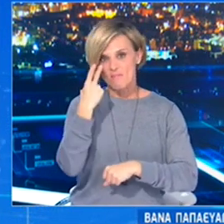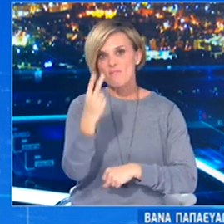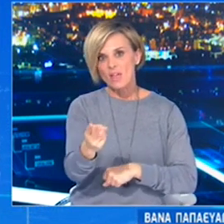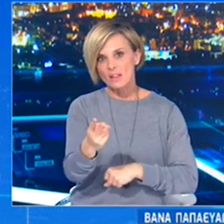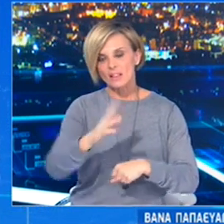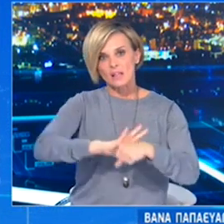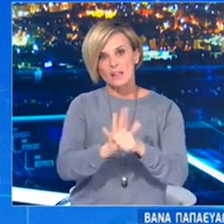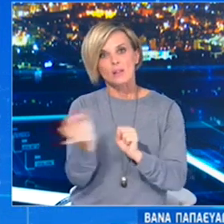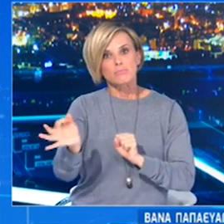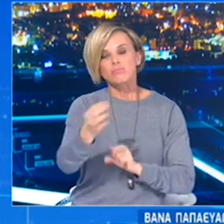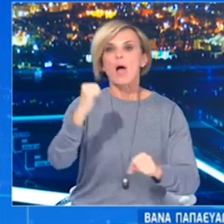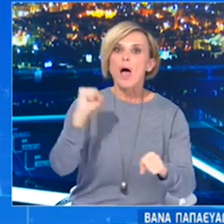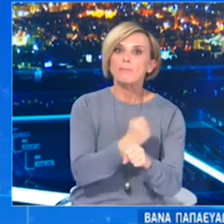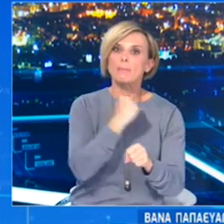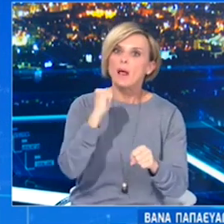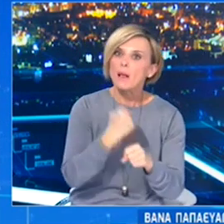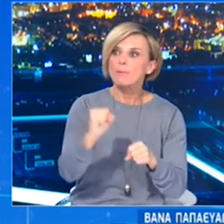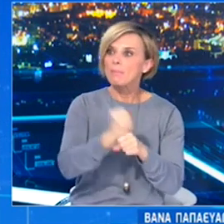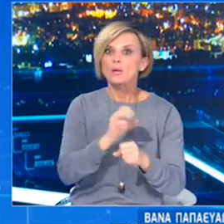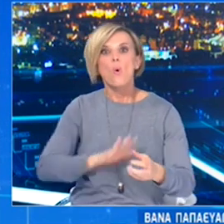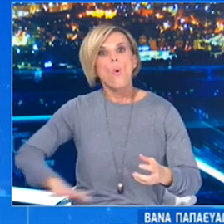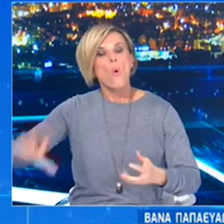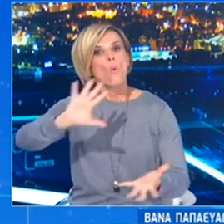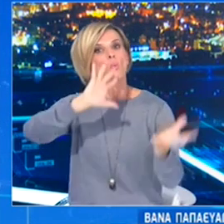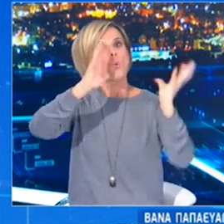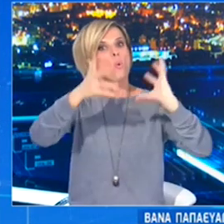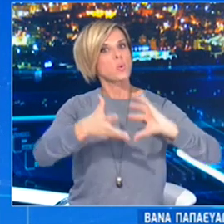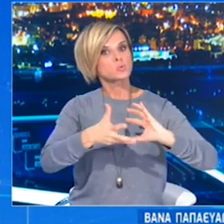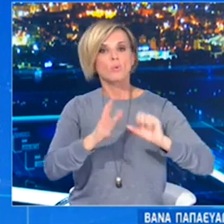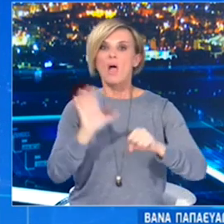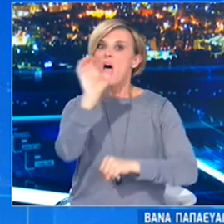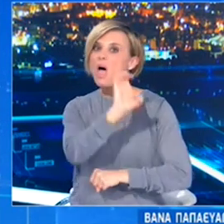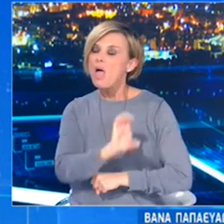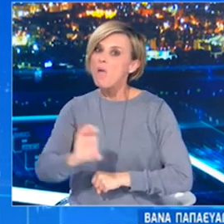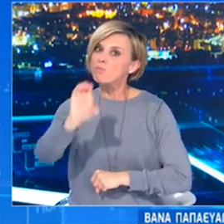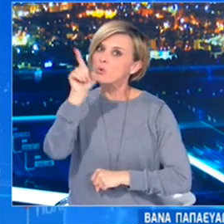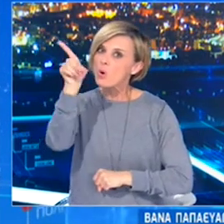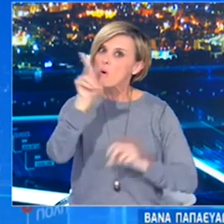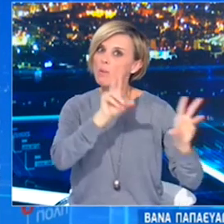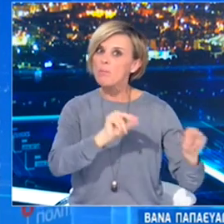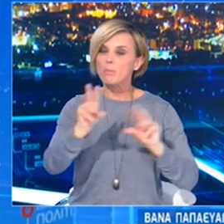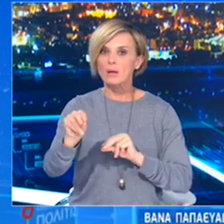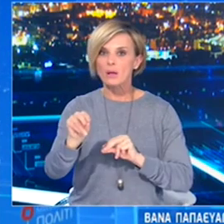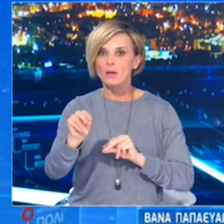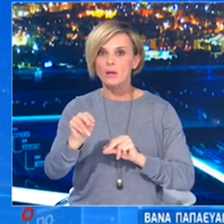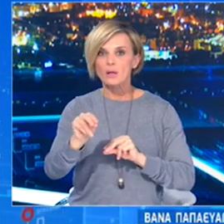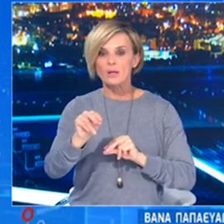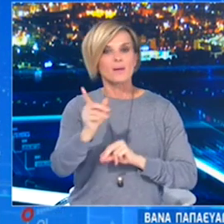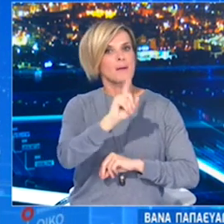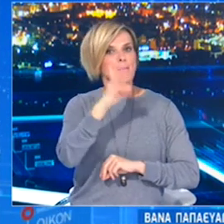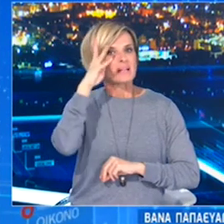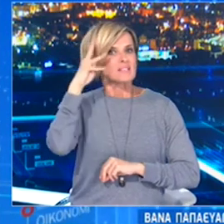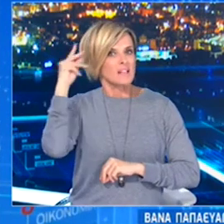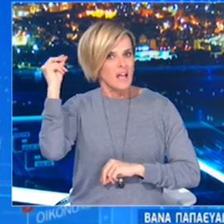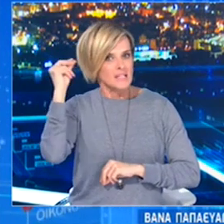Ελλάδα, αλλά και στην Ευρώπη και σε ολόκληρο τον πλονίτη. Και η πανδημία είναι ακόμα ένας μαραθώνιος, γιατί ακόμα και να έρθουν τα εμβόλια τον